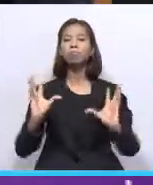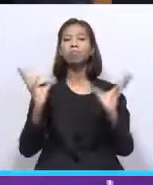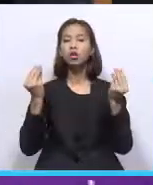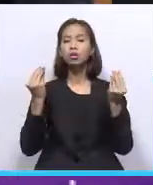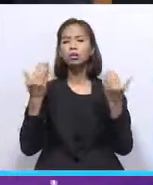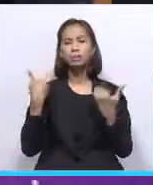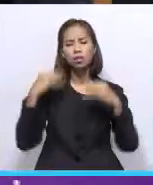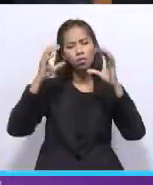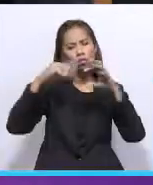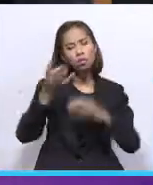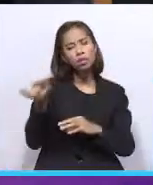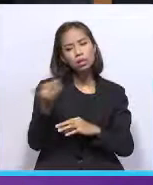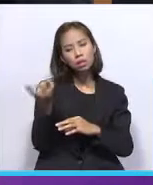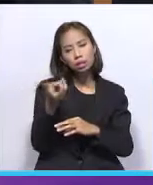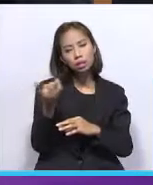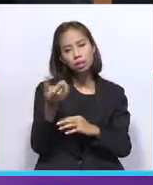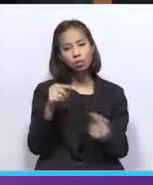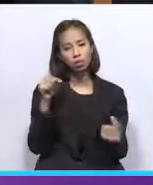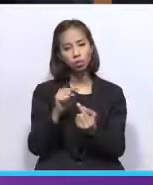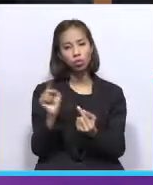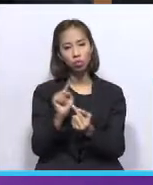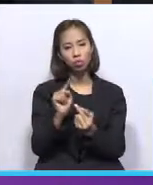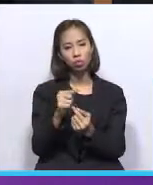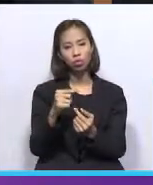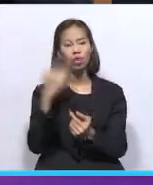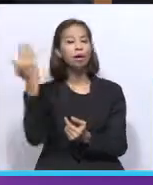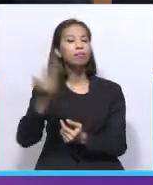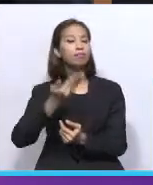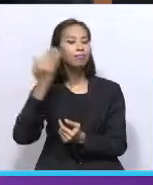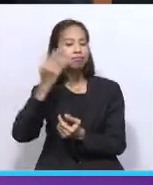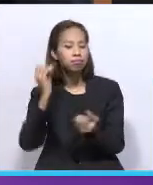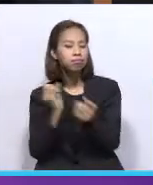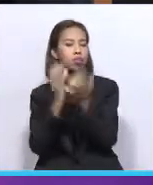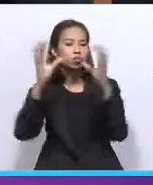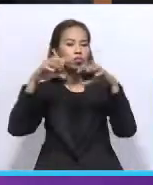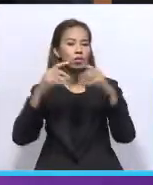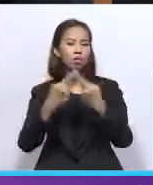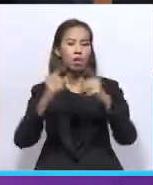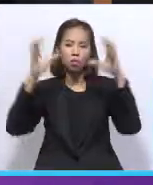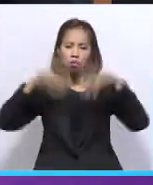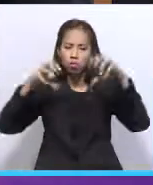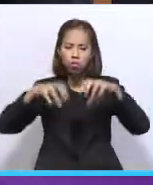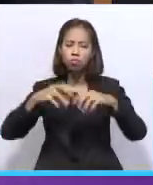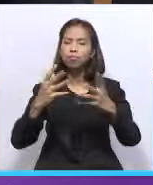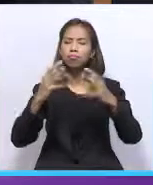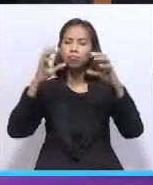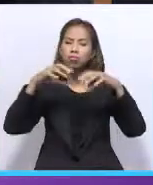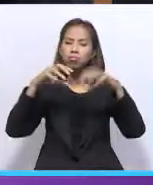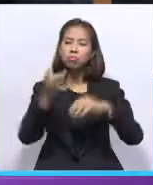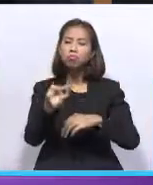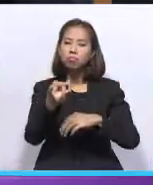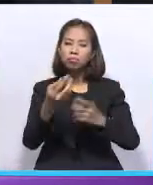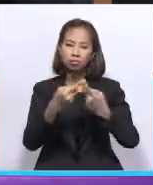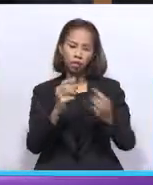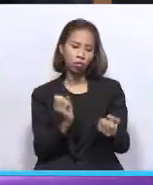จจะมีฝนประปรายที่เป็นเรื่องของเรื่องการปะทะของภูมิของอากาศแต่ก็ไม่ใช่ฝนหนักก็คงไม่เป็นประเด็นที่จะมาเพิ่มเติมน้